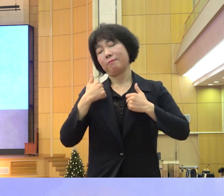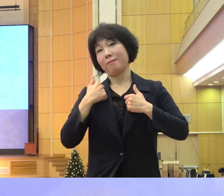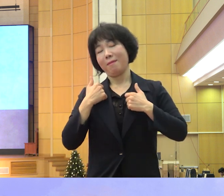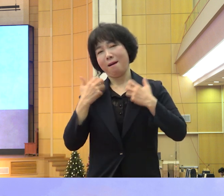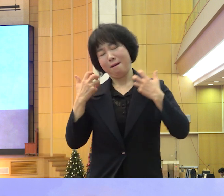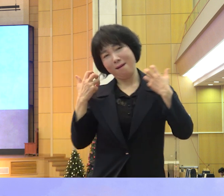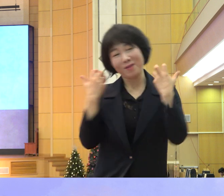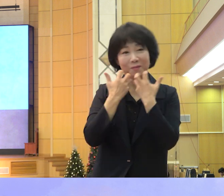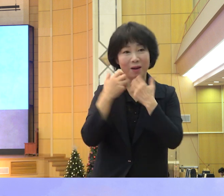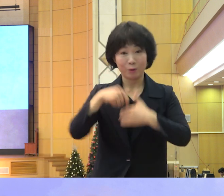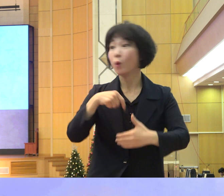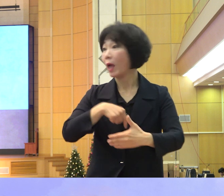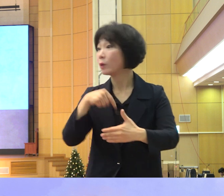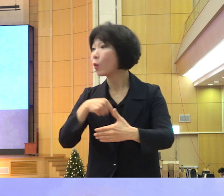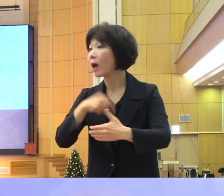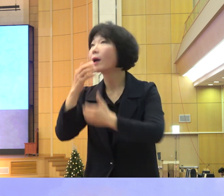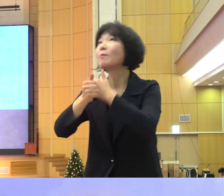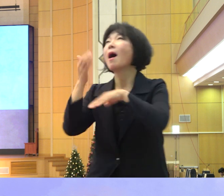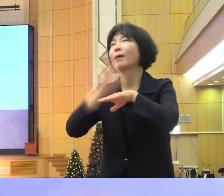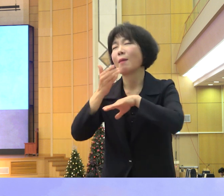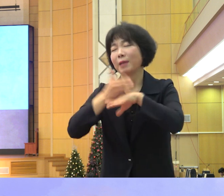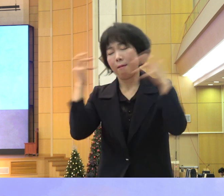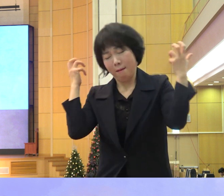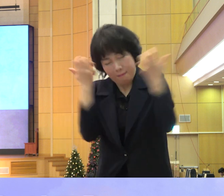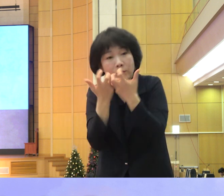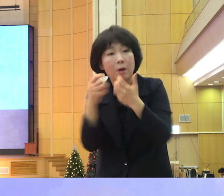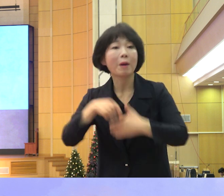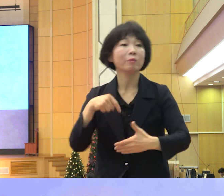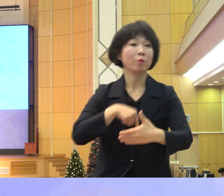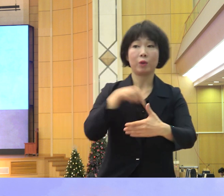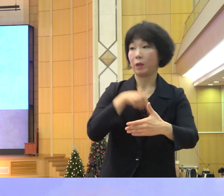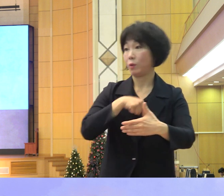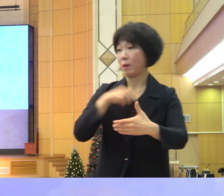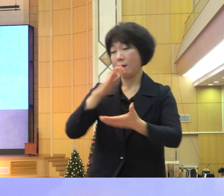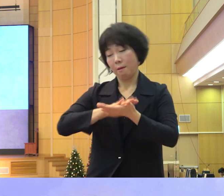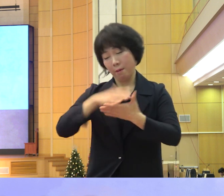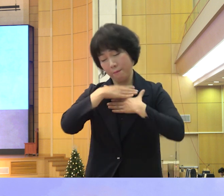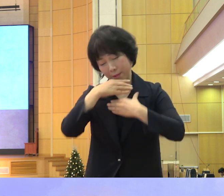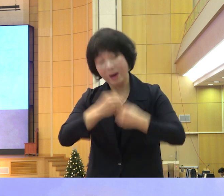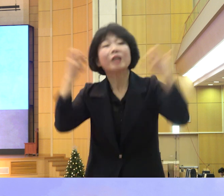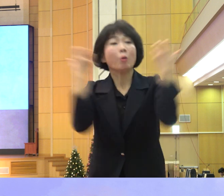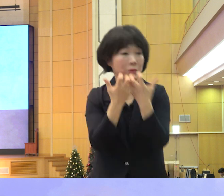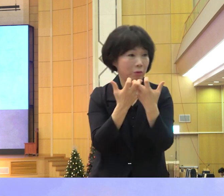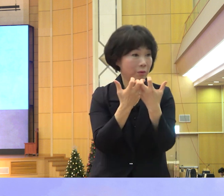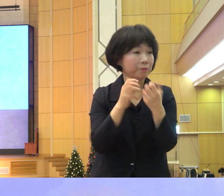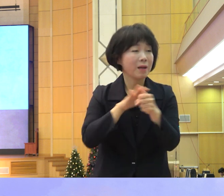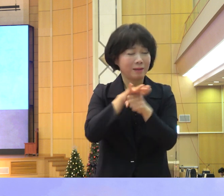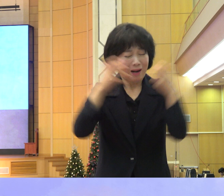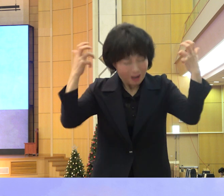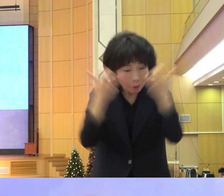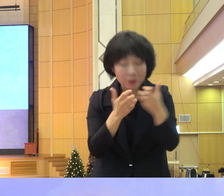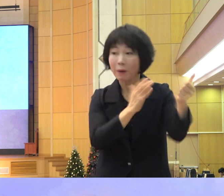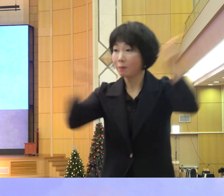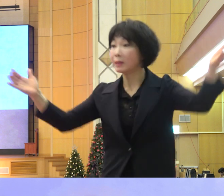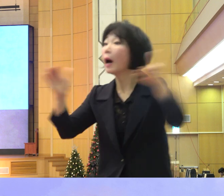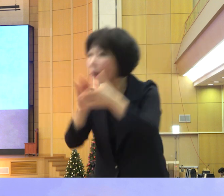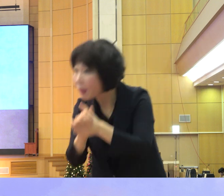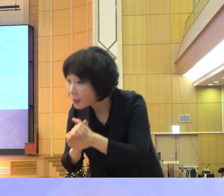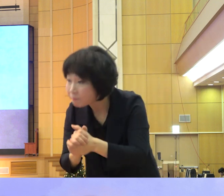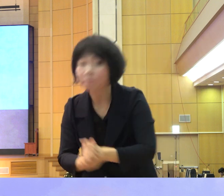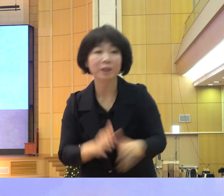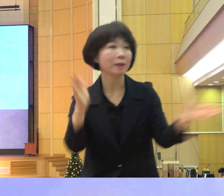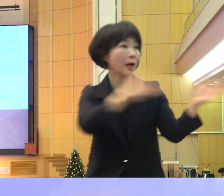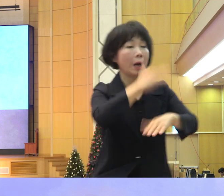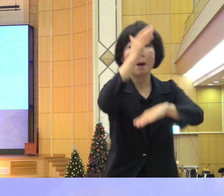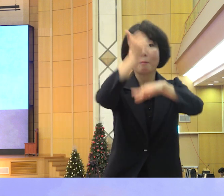넘치고, 마음서부터 감사가 넘치고, 마음속에부터 평안이 넘치고 사랑이 있는 여러분 되길 바랍니다.